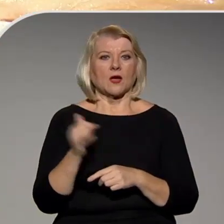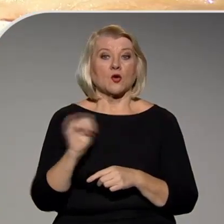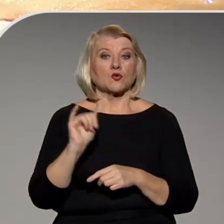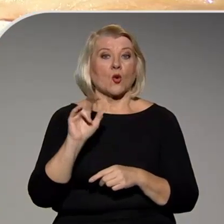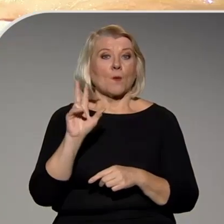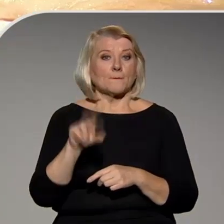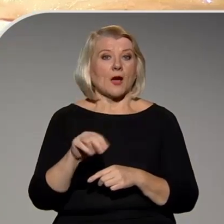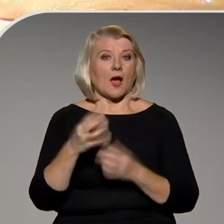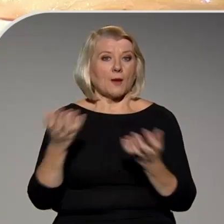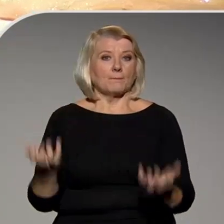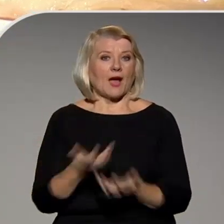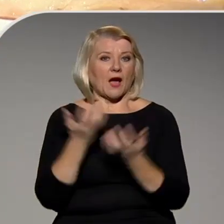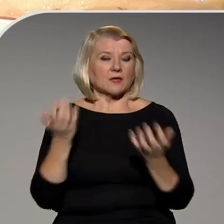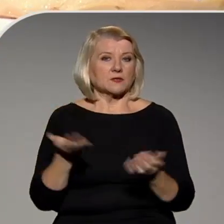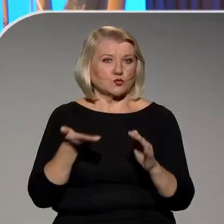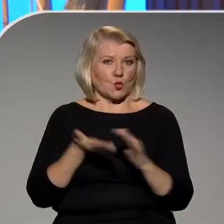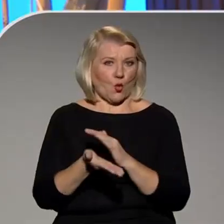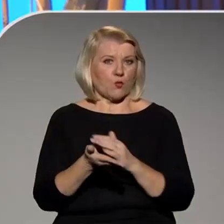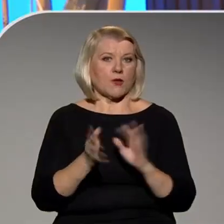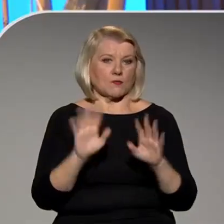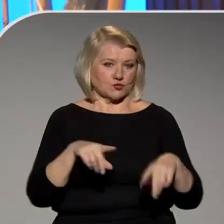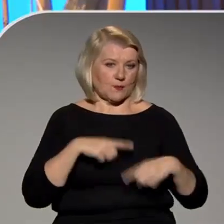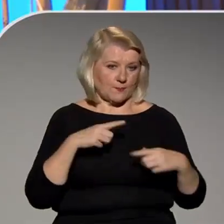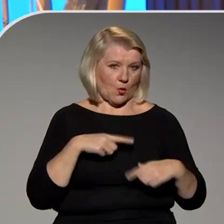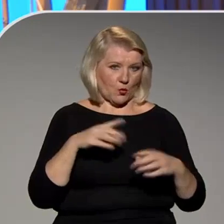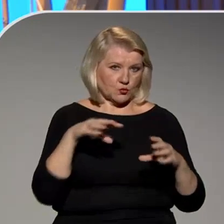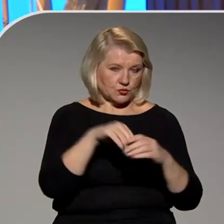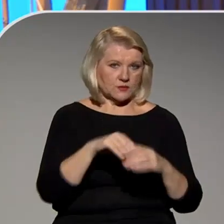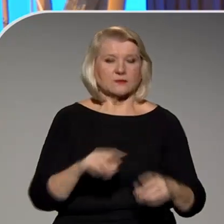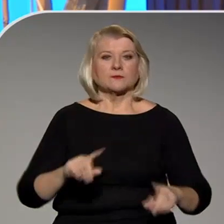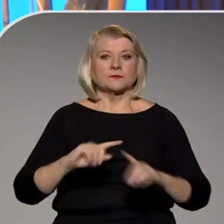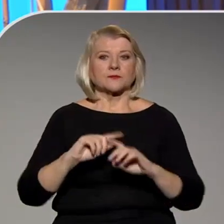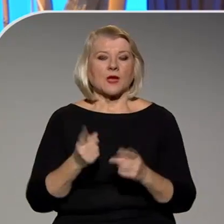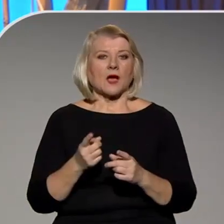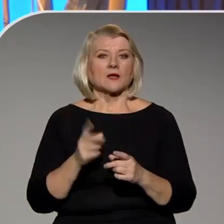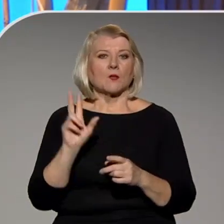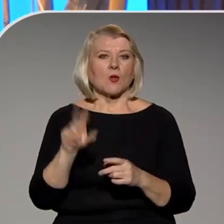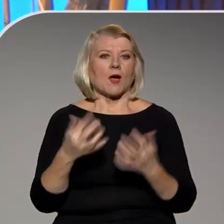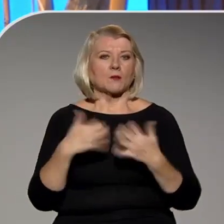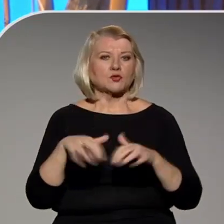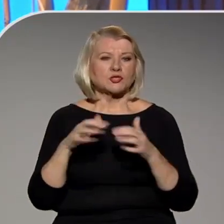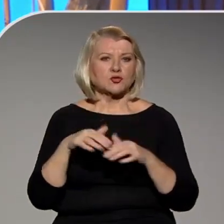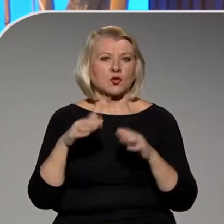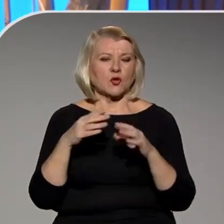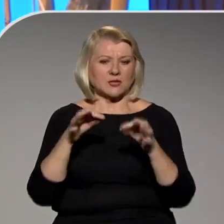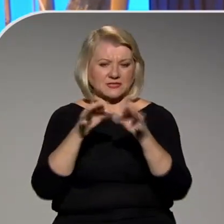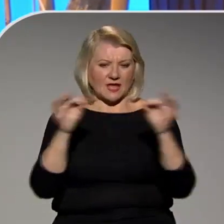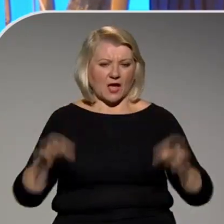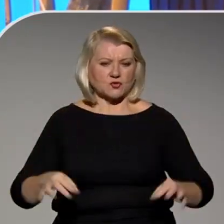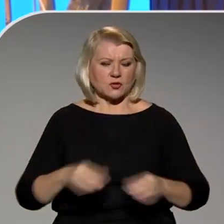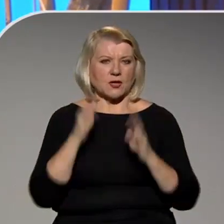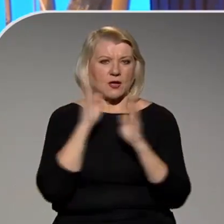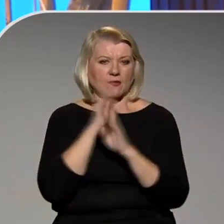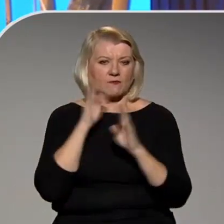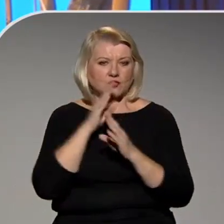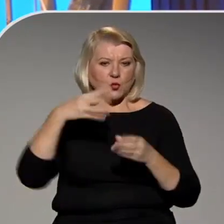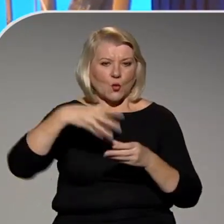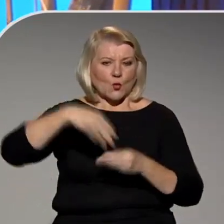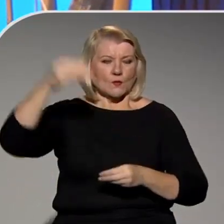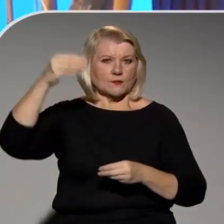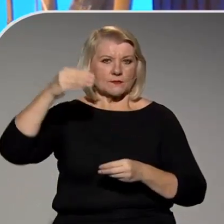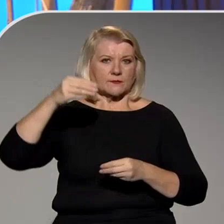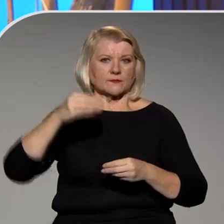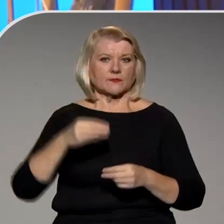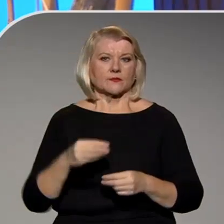tom to taky jde, a nebo takové jednoduché přístroje, jednoduché vakovačky a takový jako ponorný